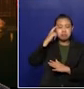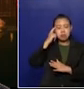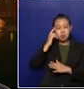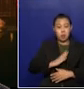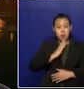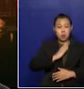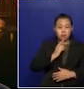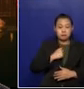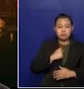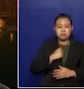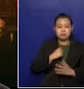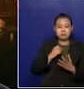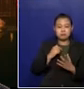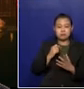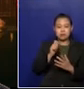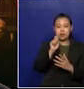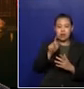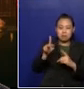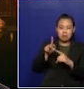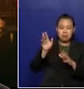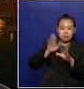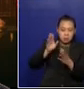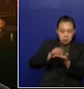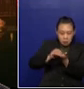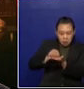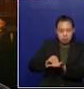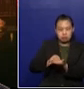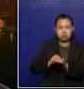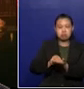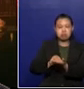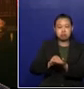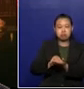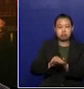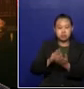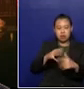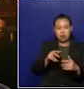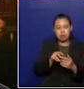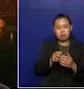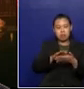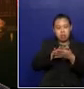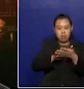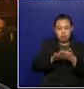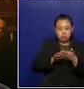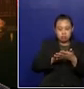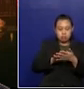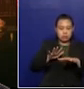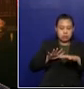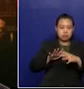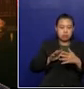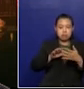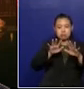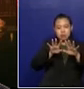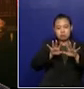หนาใน 1-2 นาทีแอปเต็มพอมาข้างล่างต้องไปอ่านไม่ใช่บาร์โค้ดเท่านั้น QR โค้ดแล้ว